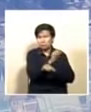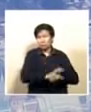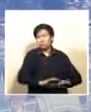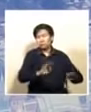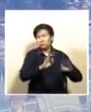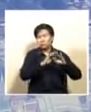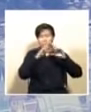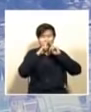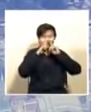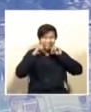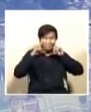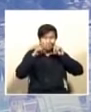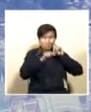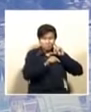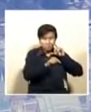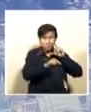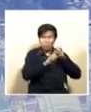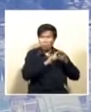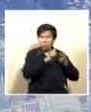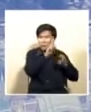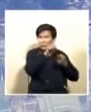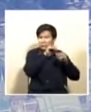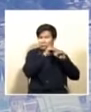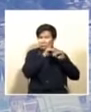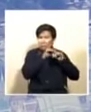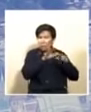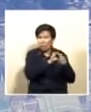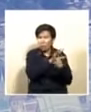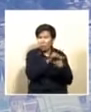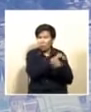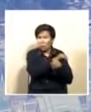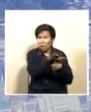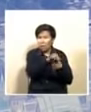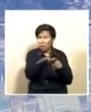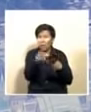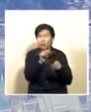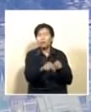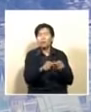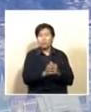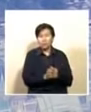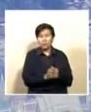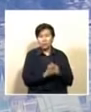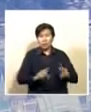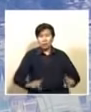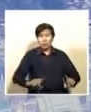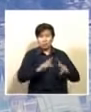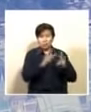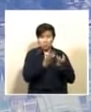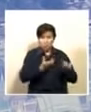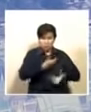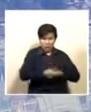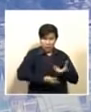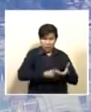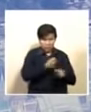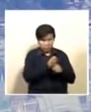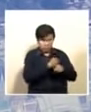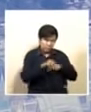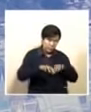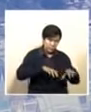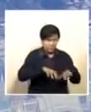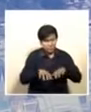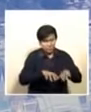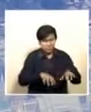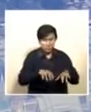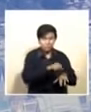สิ่งที่เกิดขึ้นก็คืออีก 50% ที่เราให้โรงงานทำธุรกิจตามปกติเพราะว่าเราก็